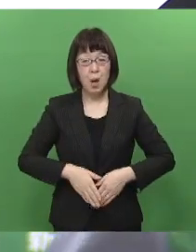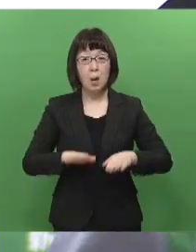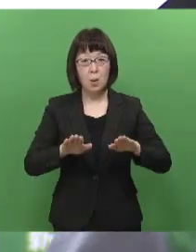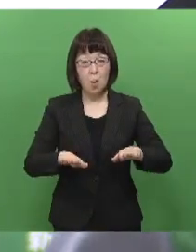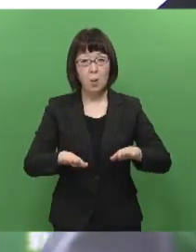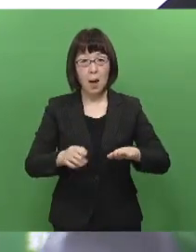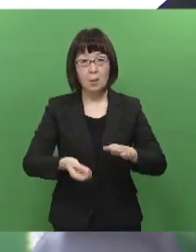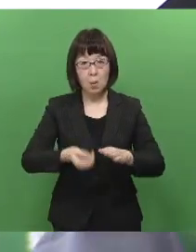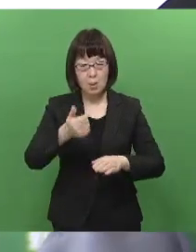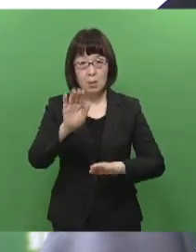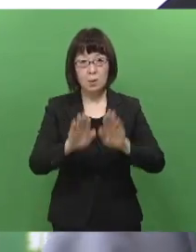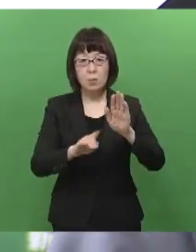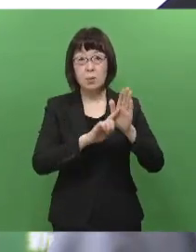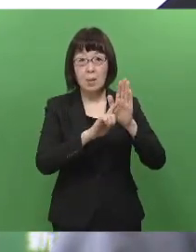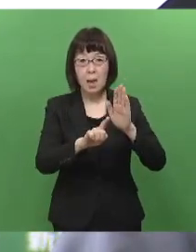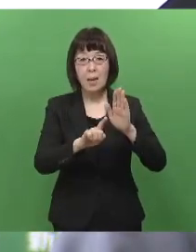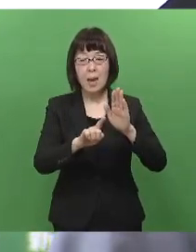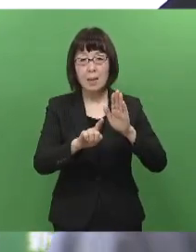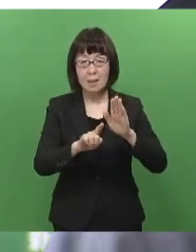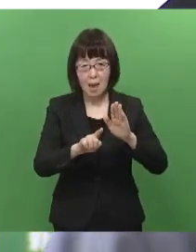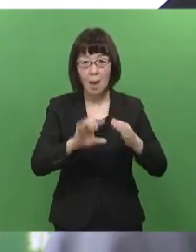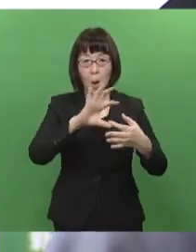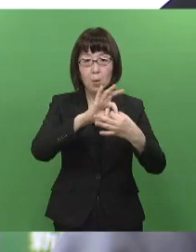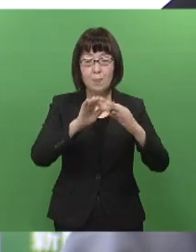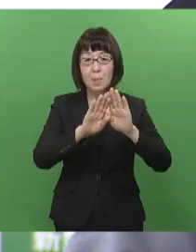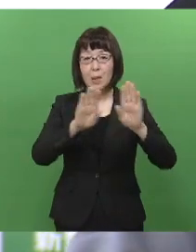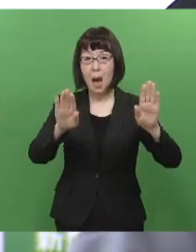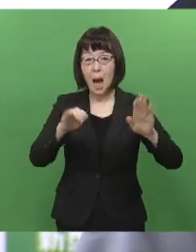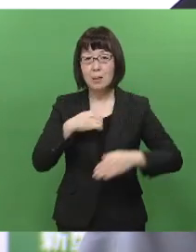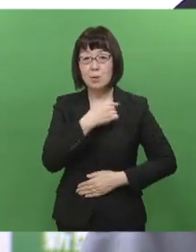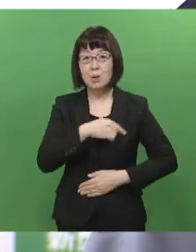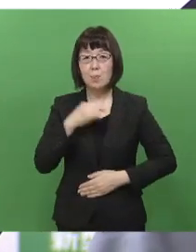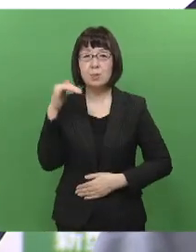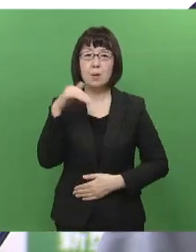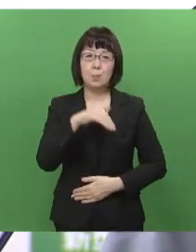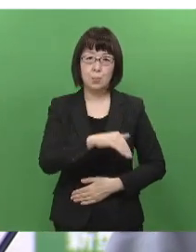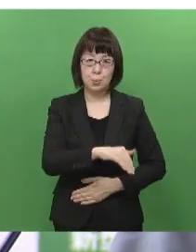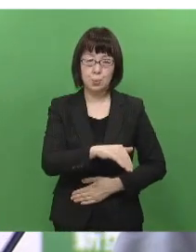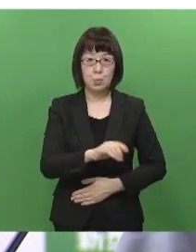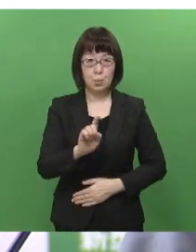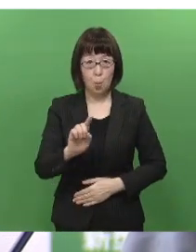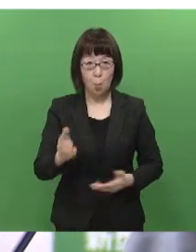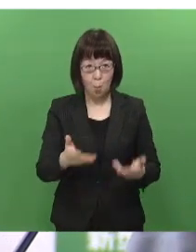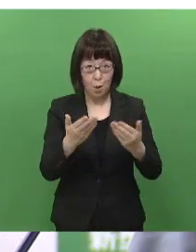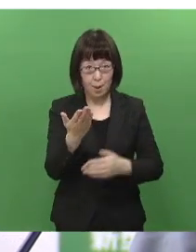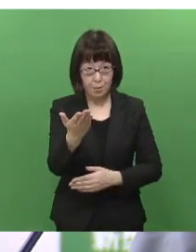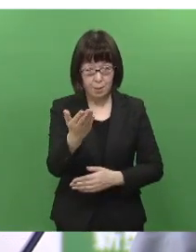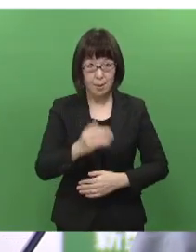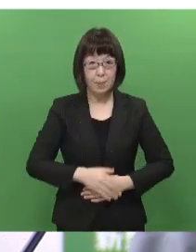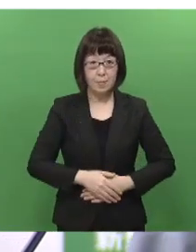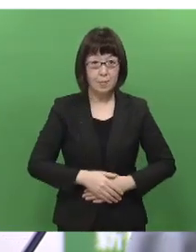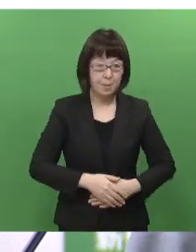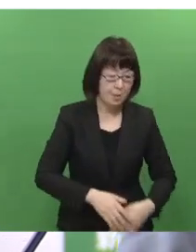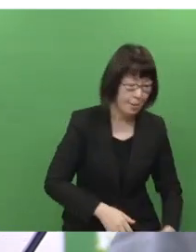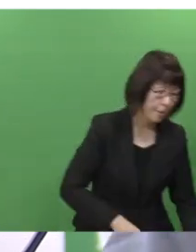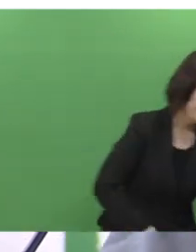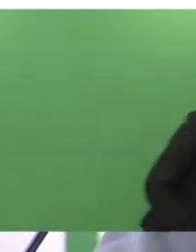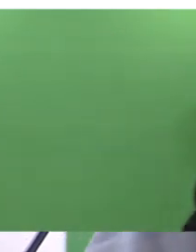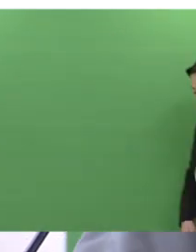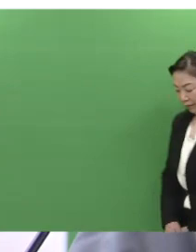機運情勢について今後どのように盛り上げていこうと考えられているかというところをお願いいたします。